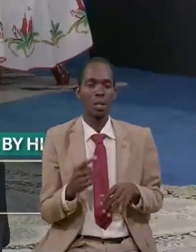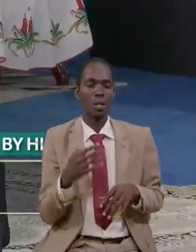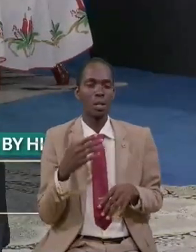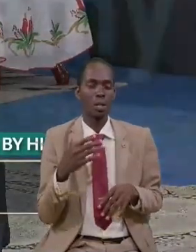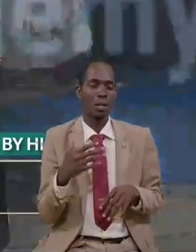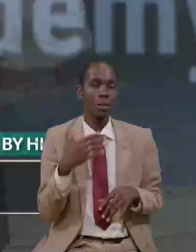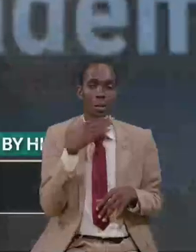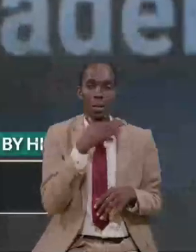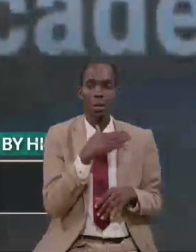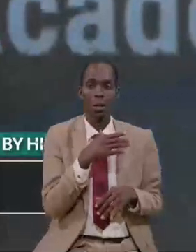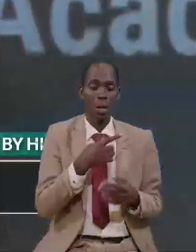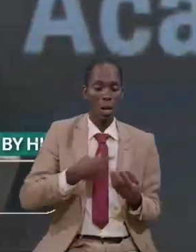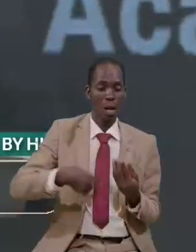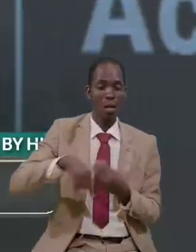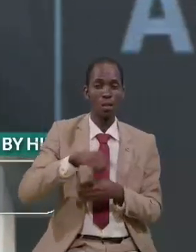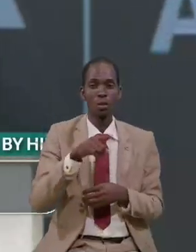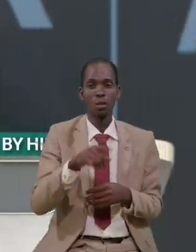toi